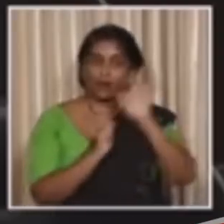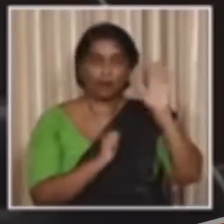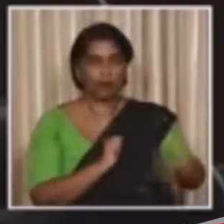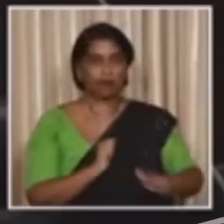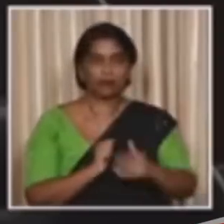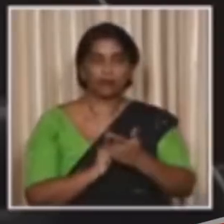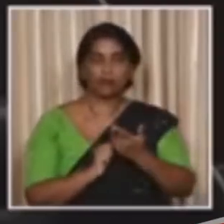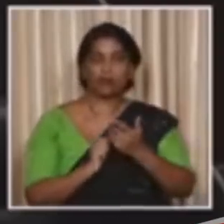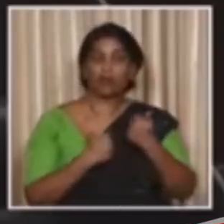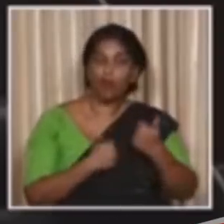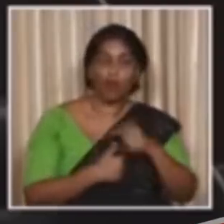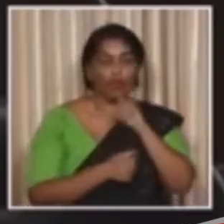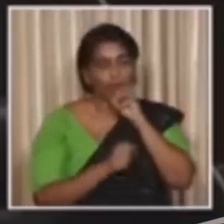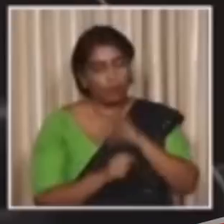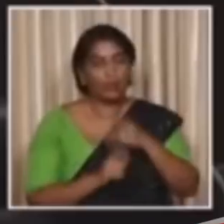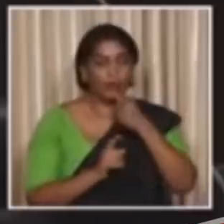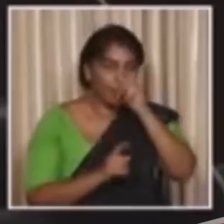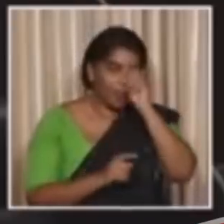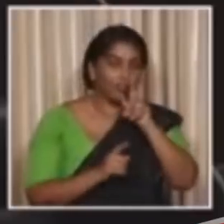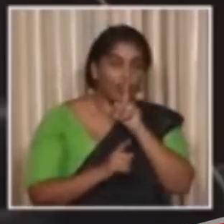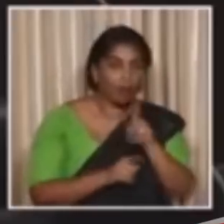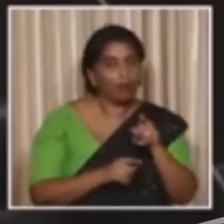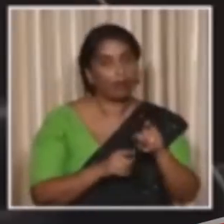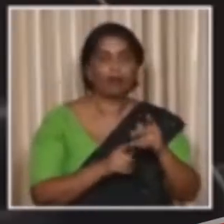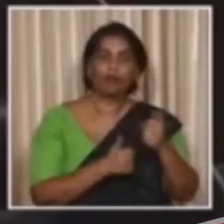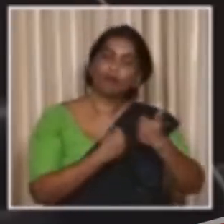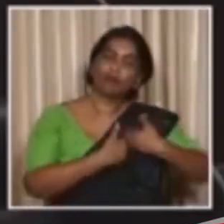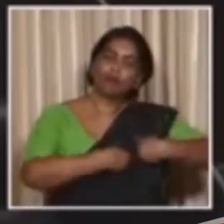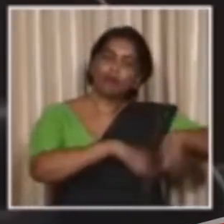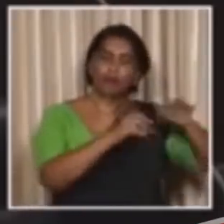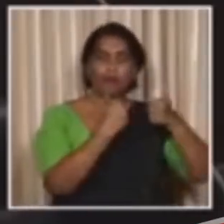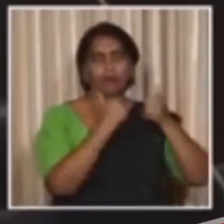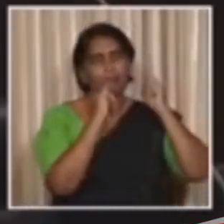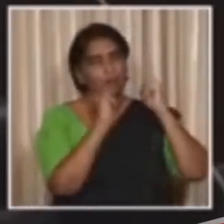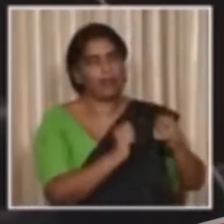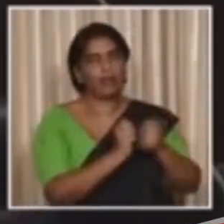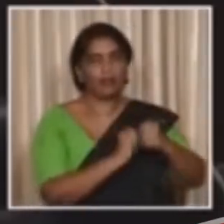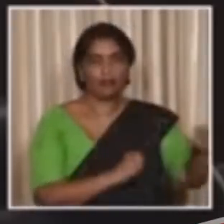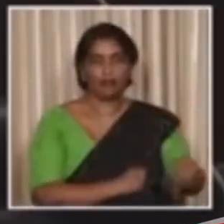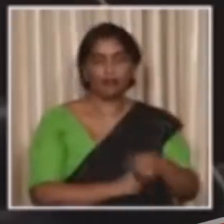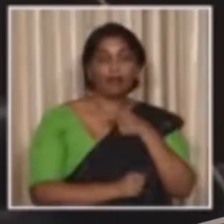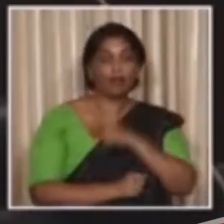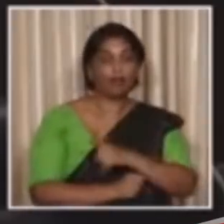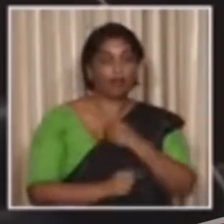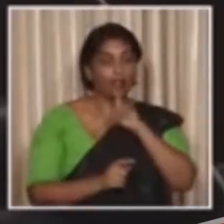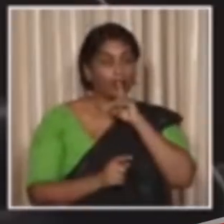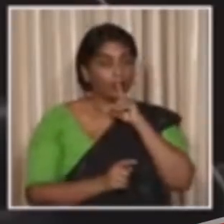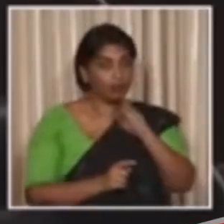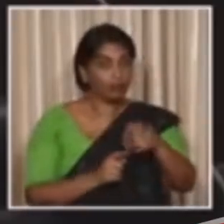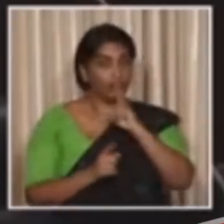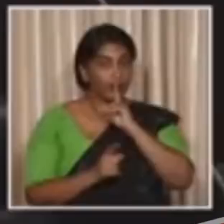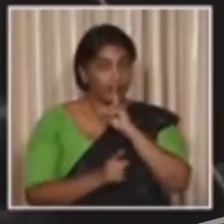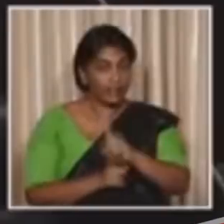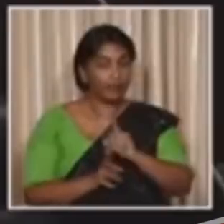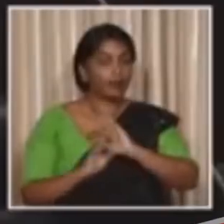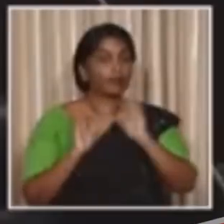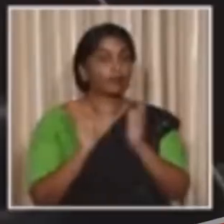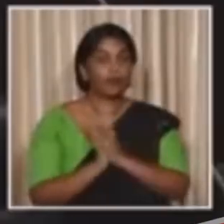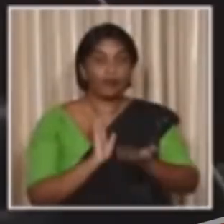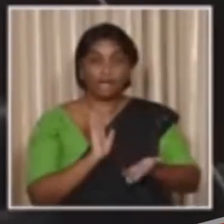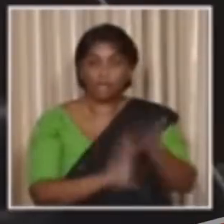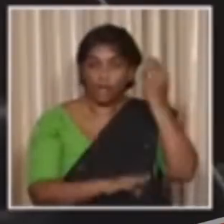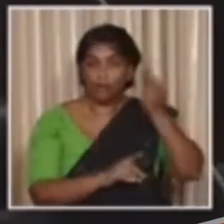ආ සර් යස් සර් ඕකේ සර් කියන සභාපතිලට ඕන කුප්ප වැඩක් කරගෙන යන්න ඉඩ දීලා මේ තමුන්නාන්සලගේන වැඩි